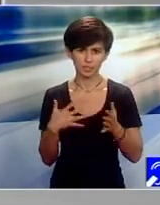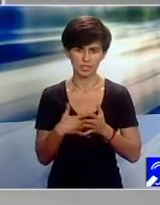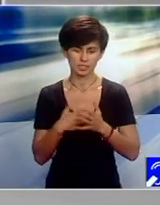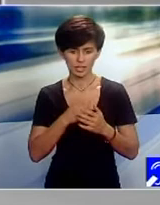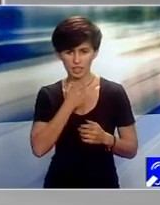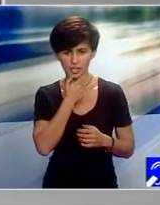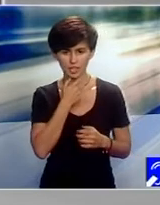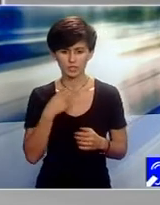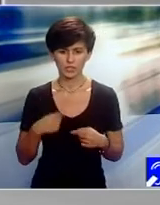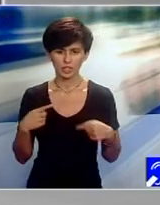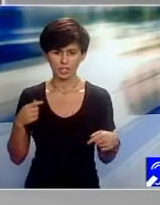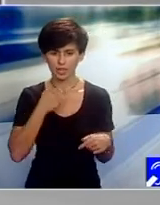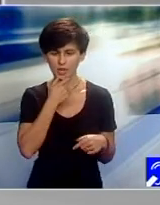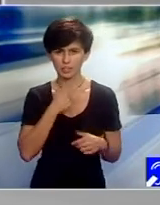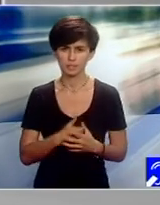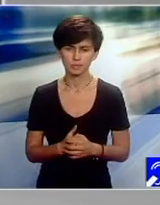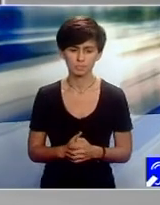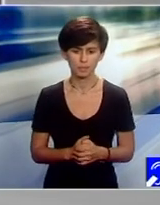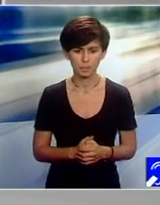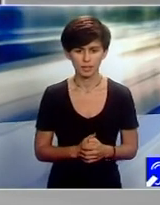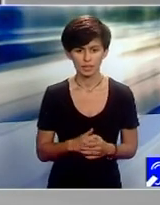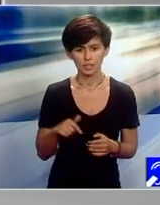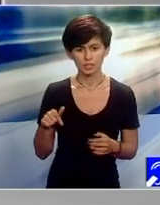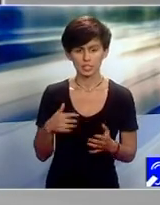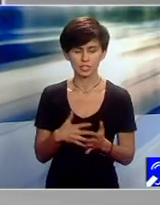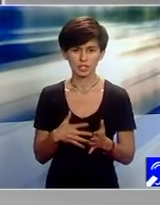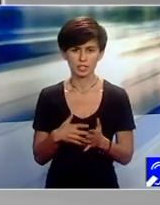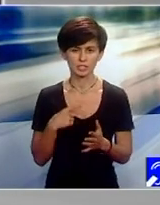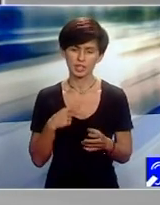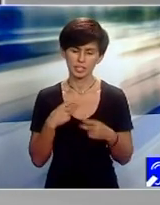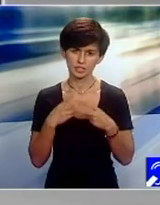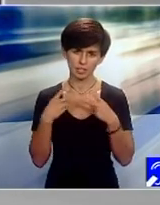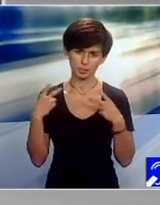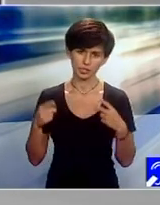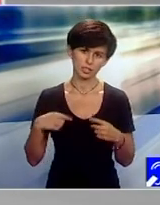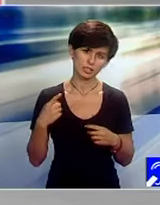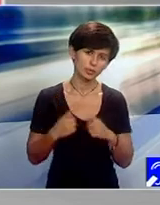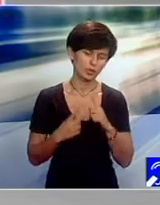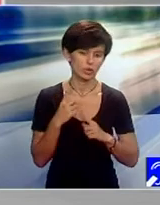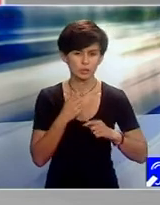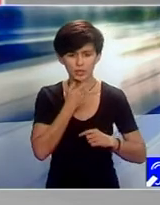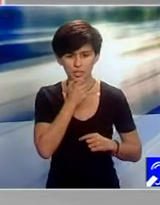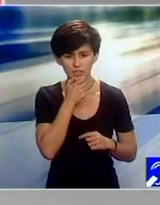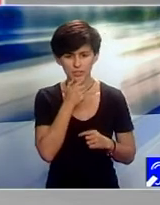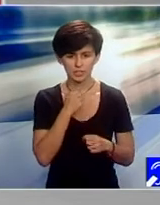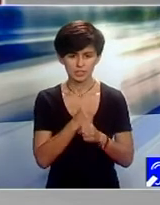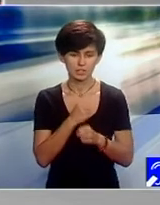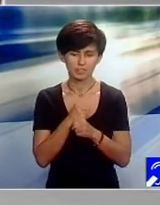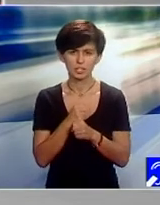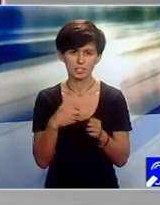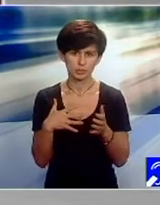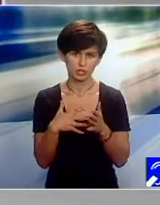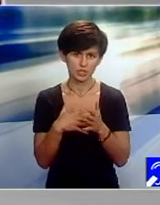și pe testarea funcțiilor cognitive este important după o anumită vârstă să facem o testare, cel